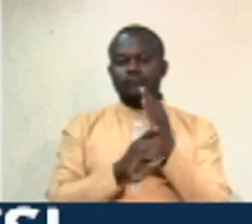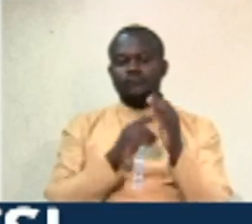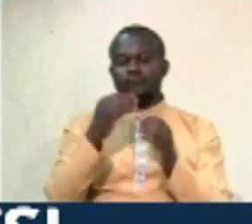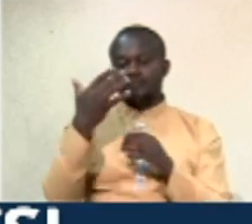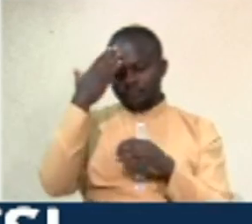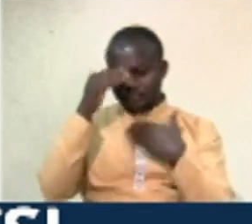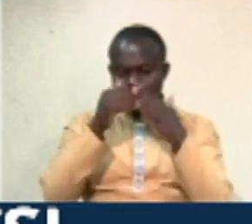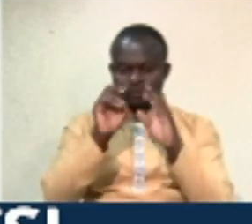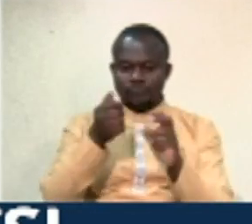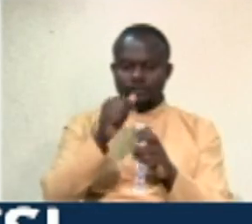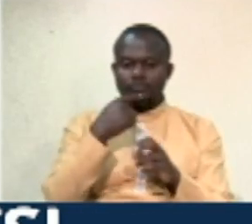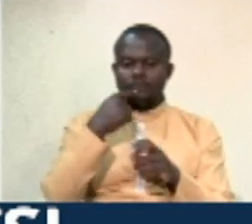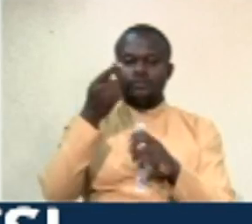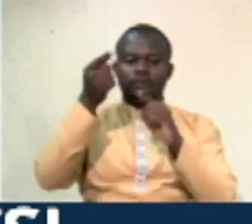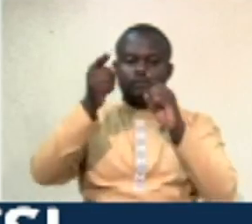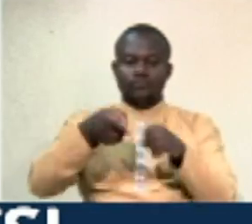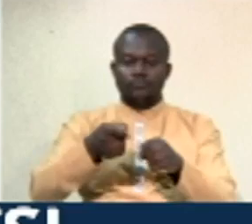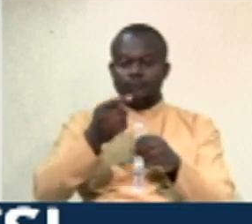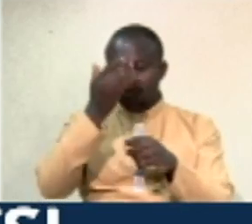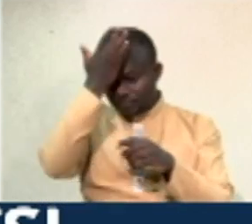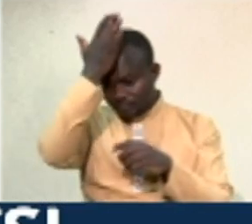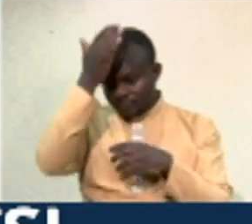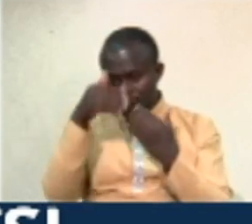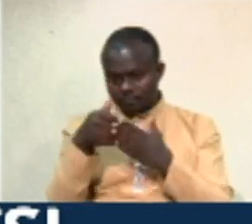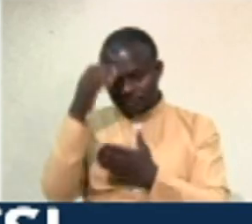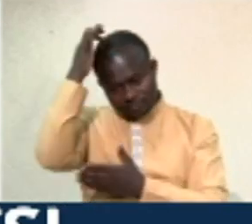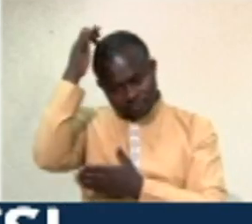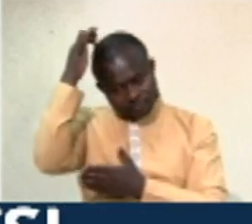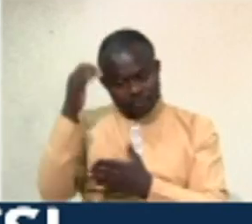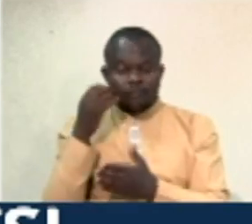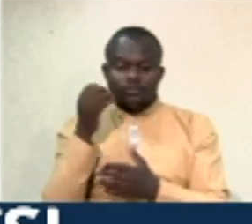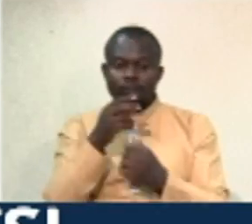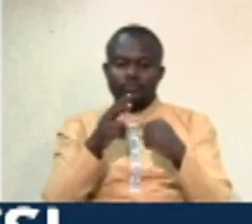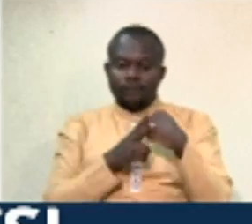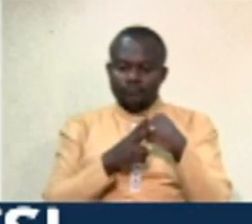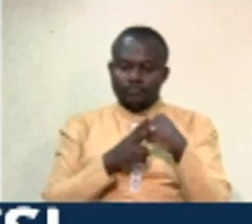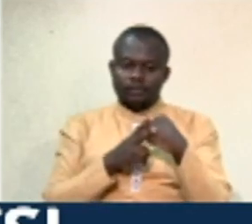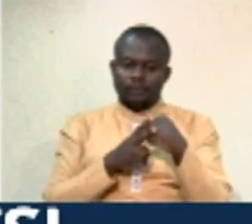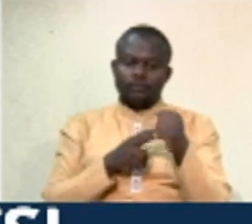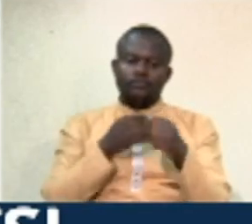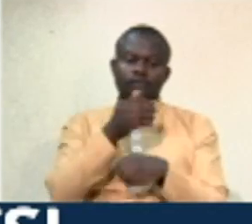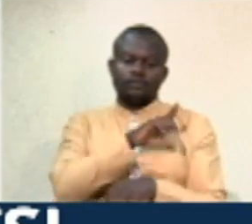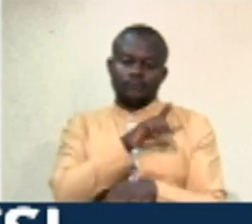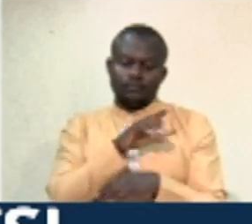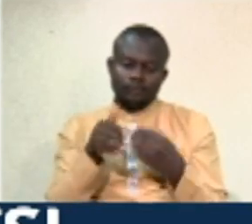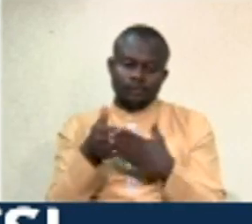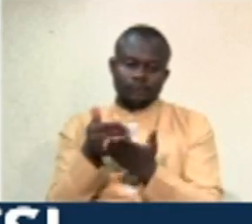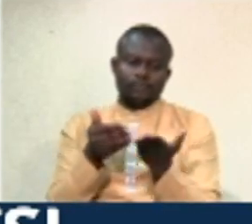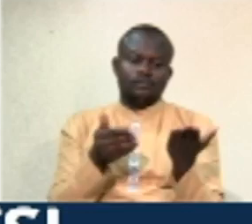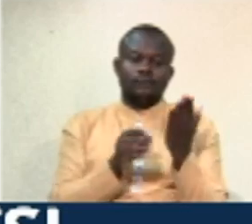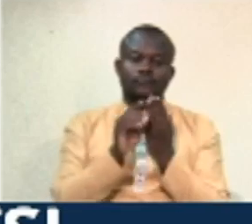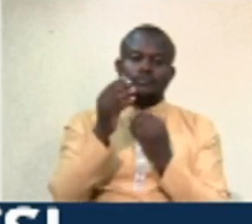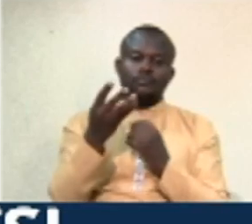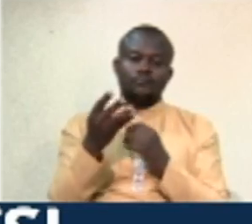5 kuko aribo bari bavuze bazahumba Habyarimana. So kwa 7 tugize amahirwe rero